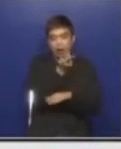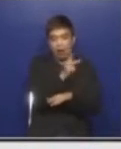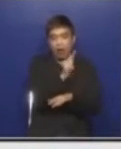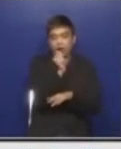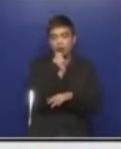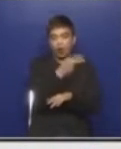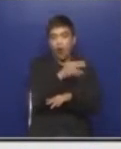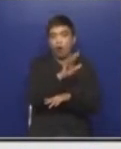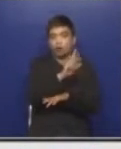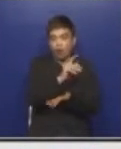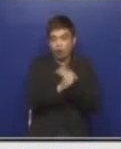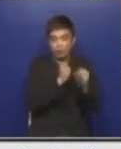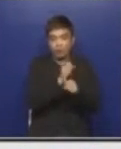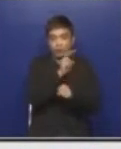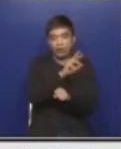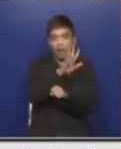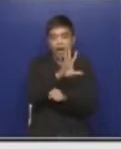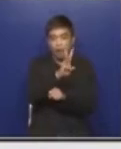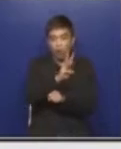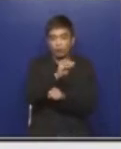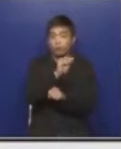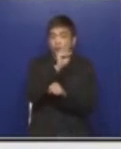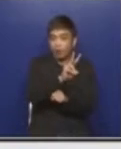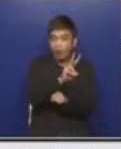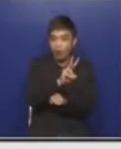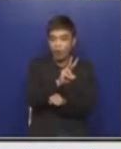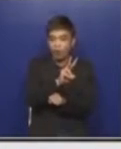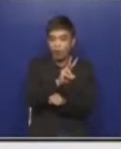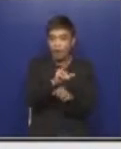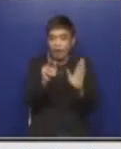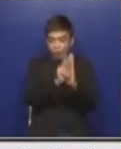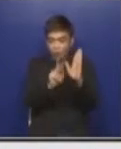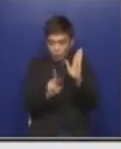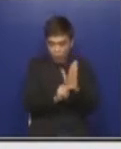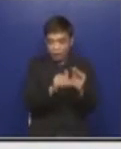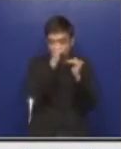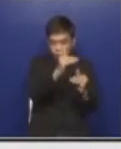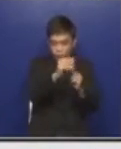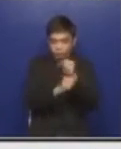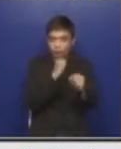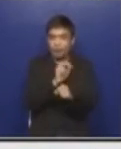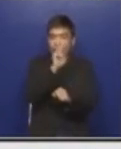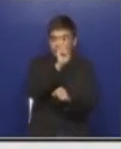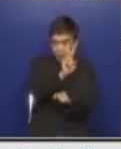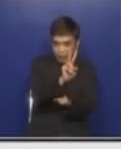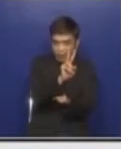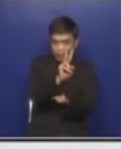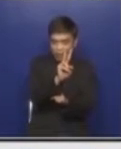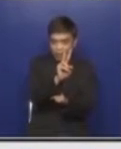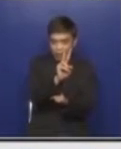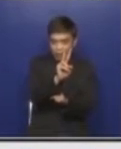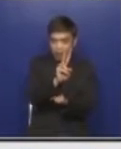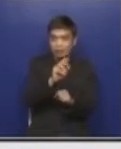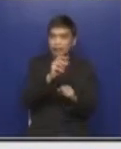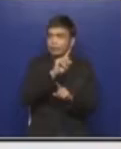ปี2562สำนักงานนี้ถูกเขียนไว้ในกฎหมายฉบับนั้นครับว่าต้องให้มีภายใน2ปีหลังจากกฎหมายประกาศใช้ประกาศ